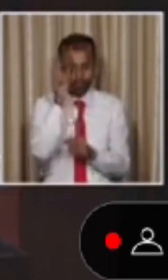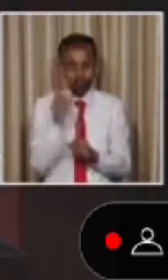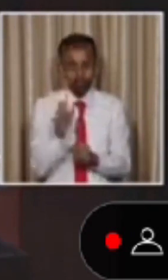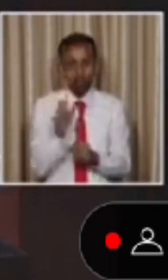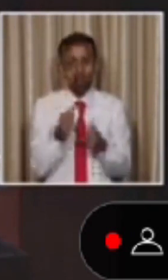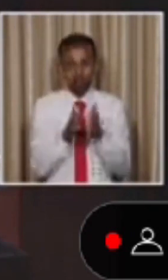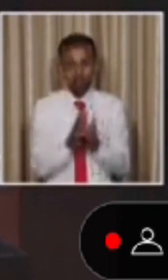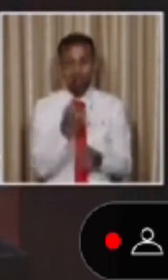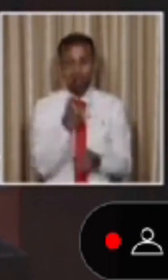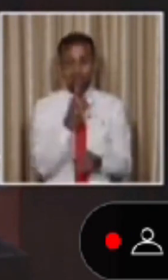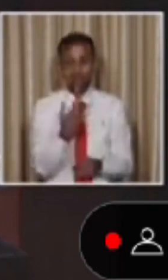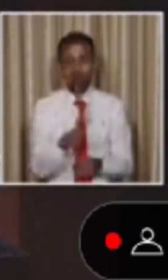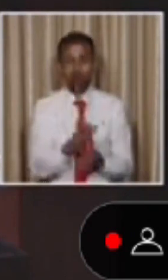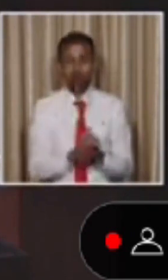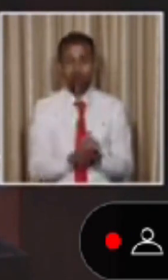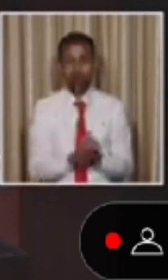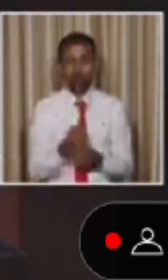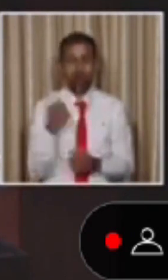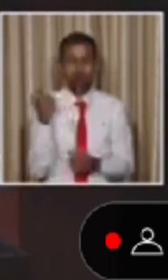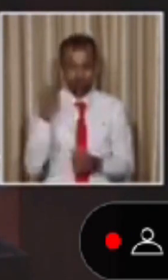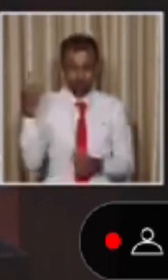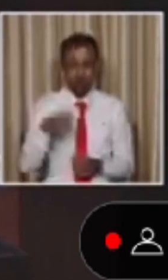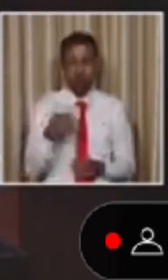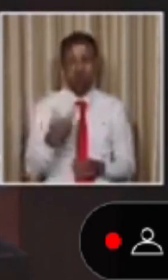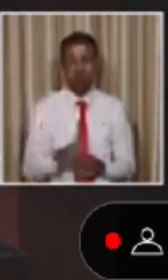කියන. ජීවිත මේ එතුමමම රැස්වීමට.